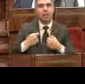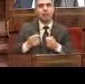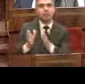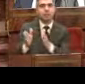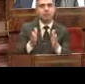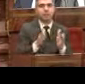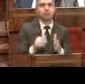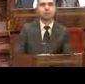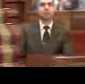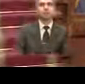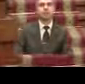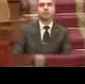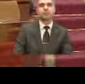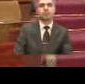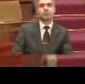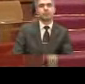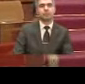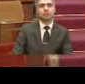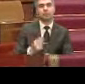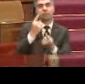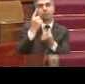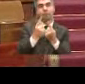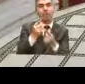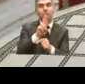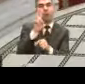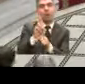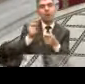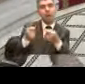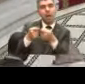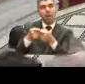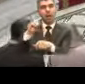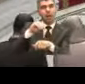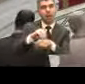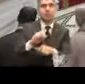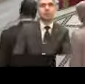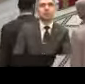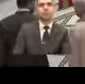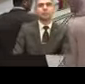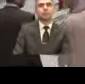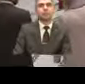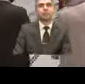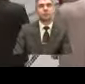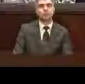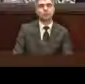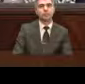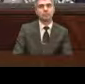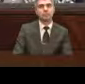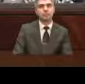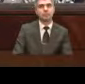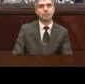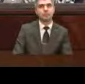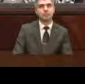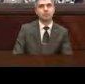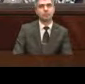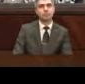سيد الوزير. تعقيب لاحد السيدات والساده النواب عن الفريق الحركي، تفضل سيد